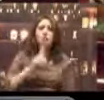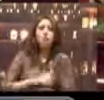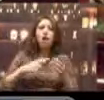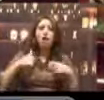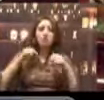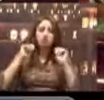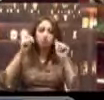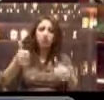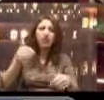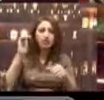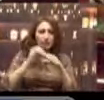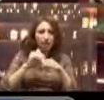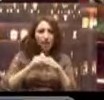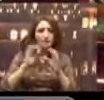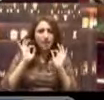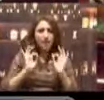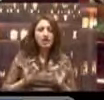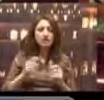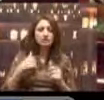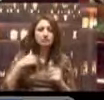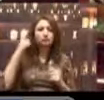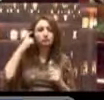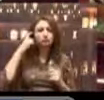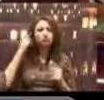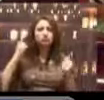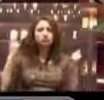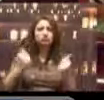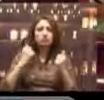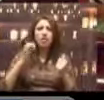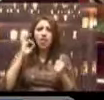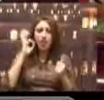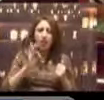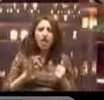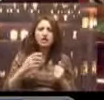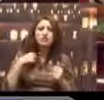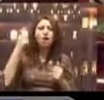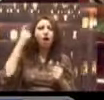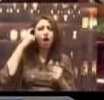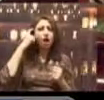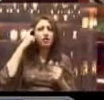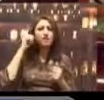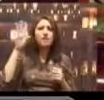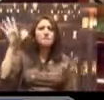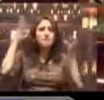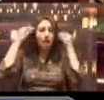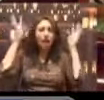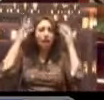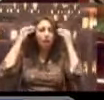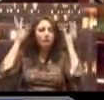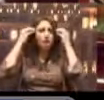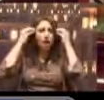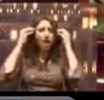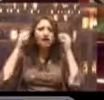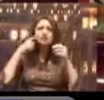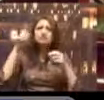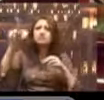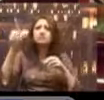انتخاباتي؟ عليا واجب ان انا احاول اجتهد على قد ما اقدر ان انا اعرف معلومات عن كل الناس اللي انا هختار ما